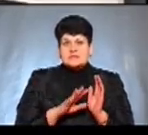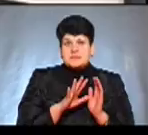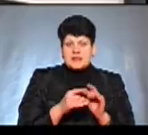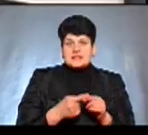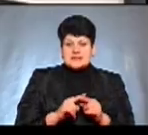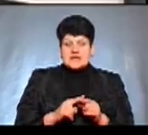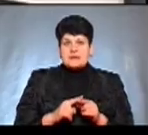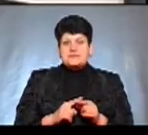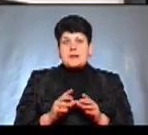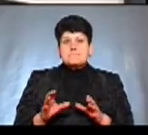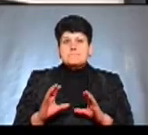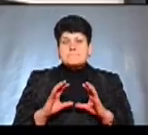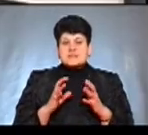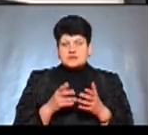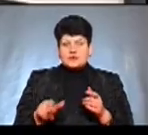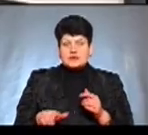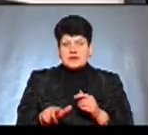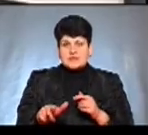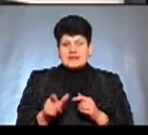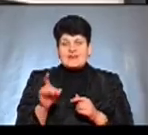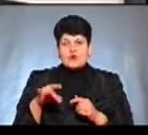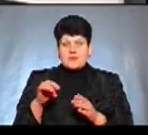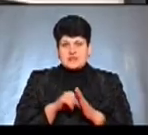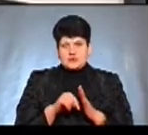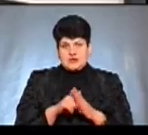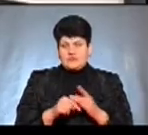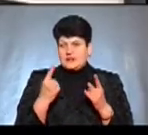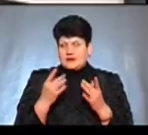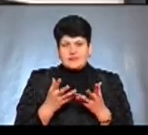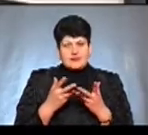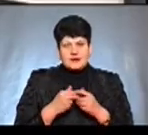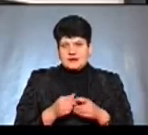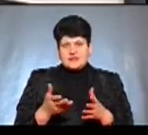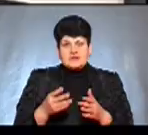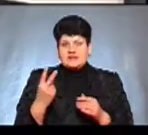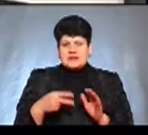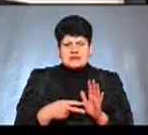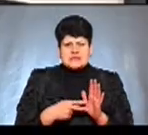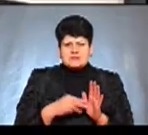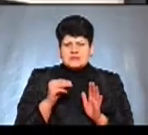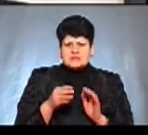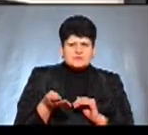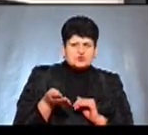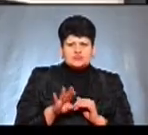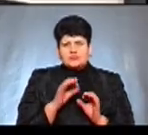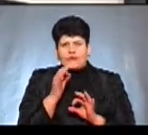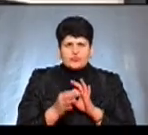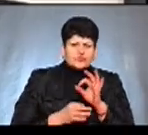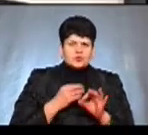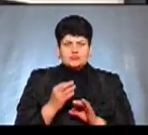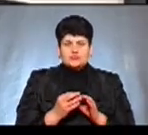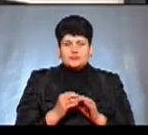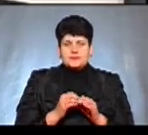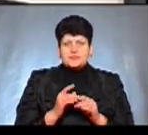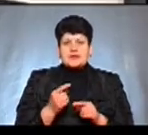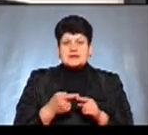європейського значення. Достатньо велика кількість транзитного транспорту пересувається зверху. Порядка 27 тисяч одиниць в добу, з них більше половини